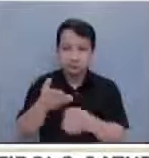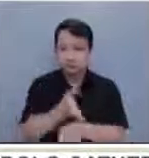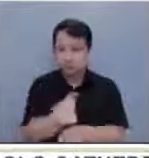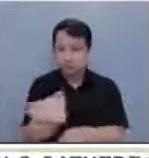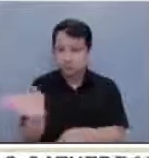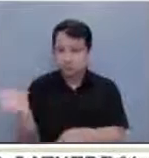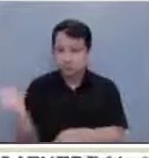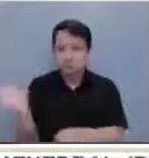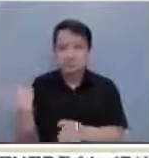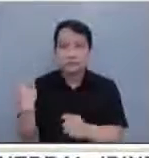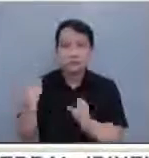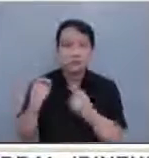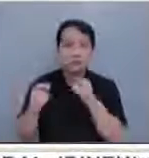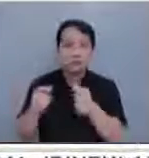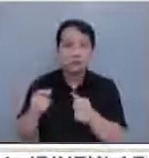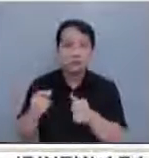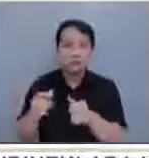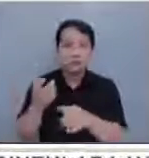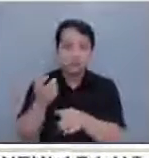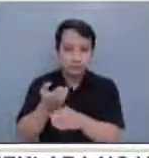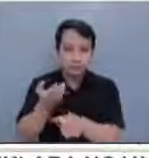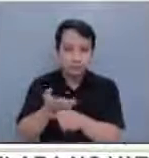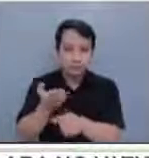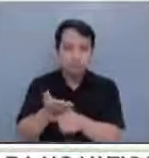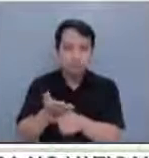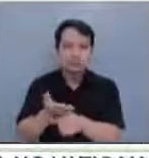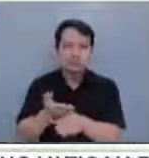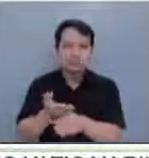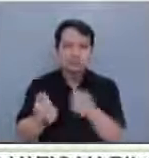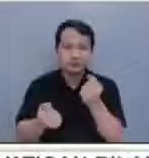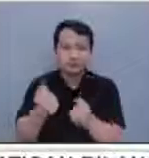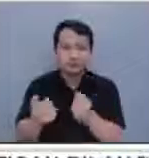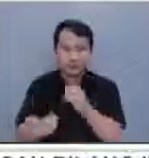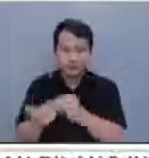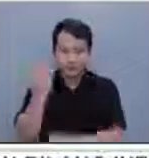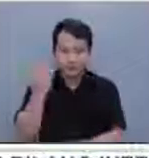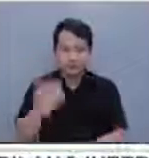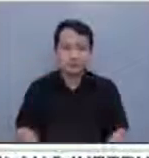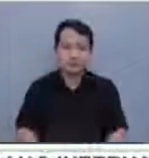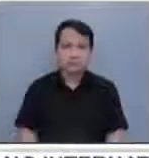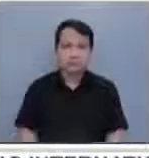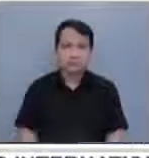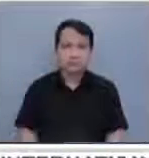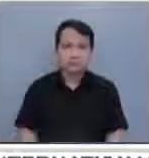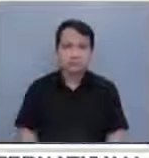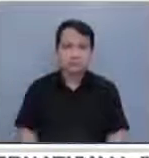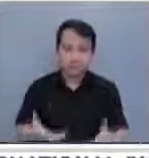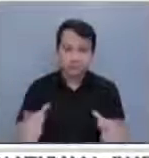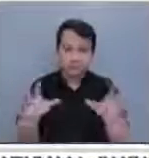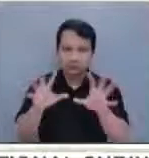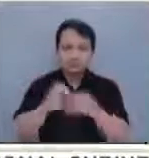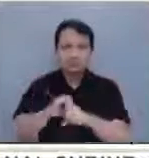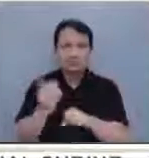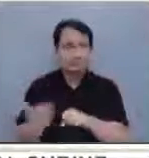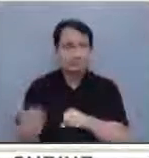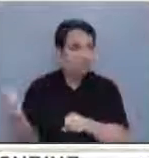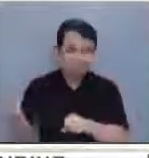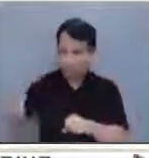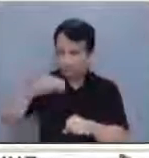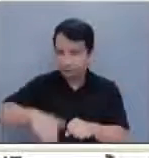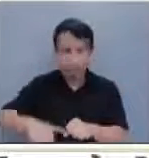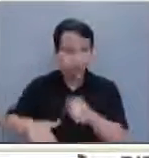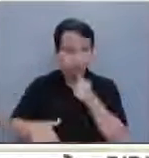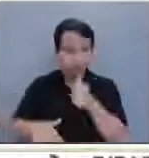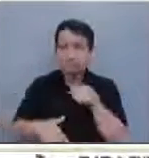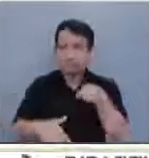ruta para hindi sila maabala sa kanilang biyahe tuwing umaga. At katapos nga nito, buong maghapon, mamayang hapon